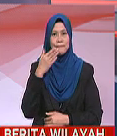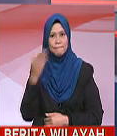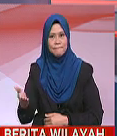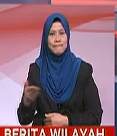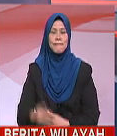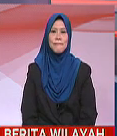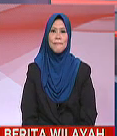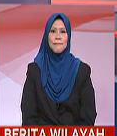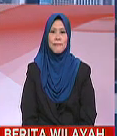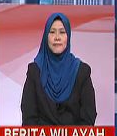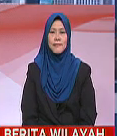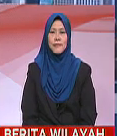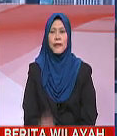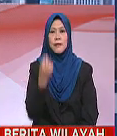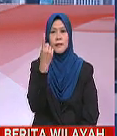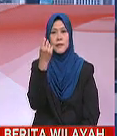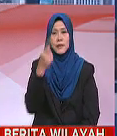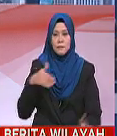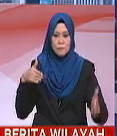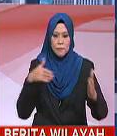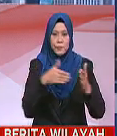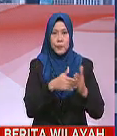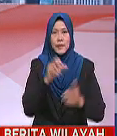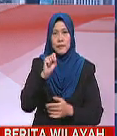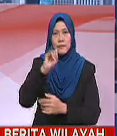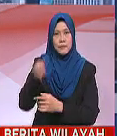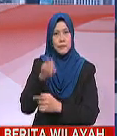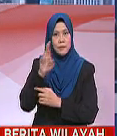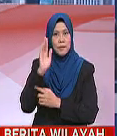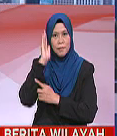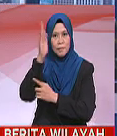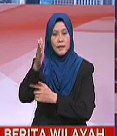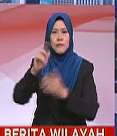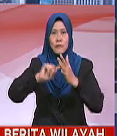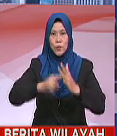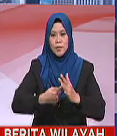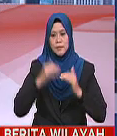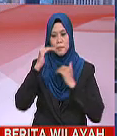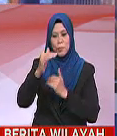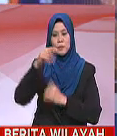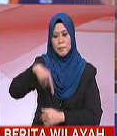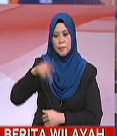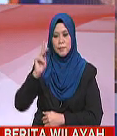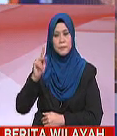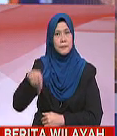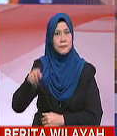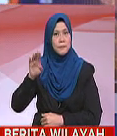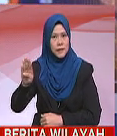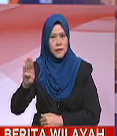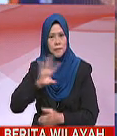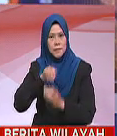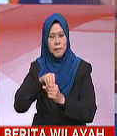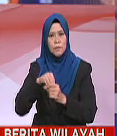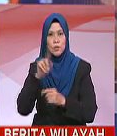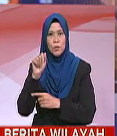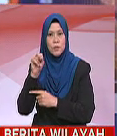di sebelah Selatan Jalan Raya SCR akan diadakan sepanjang tempoh pkpb membalikkan Zon